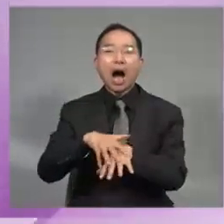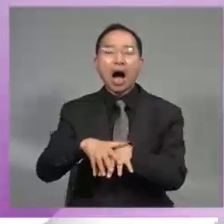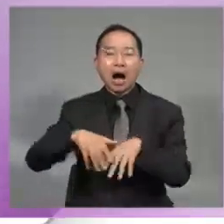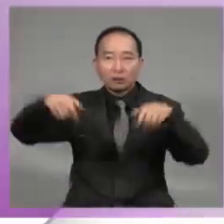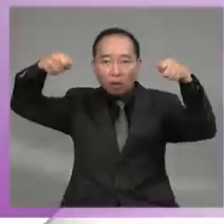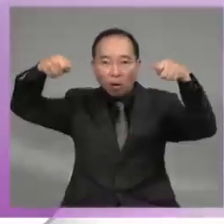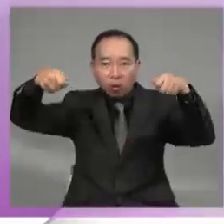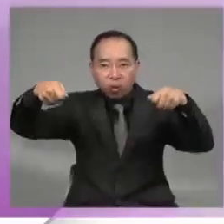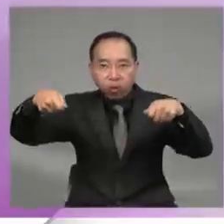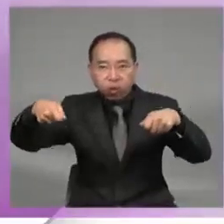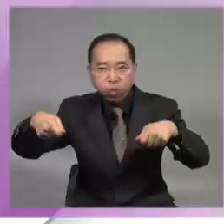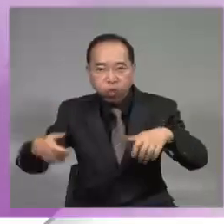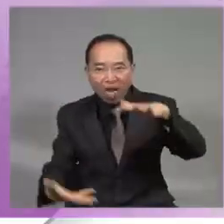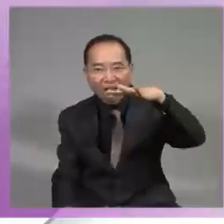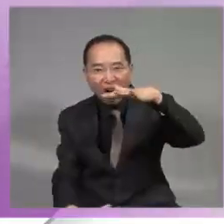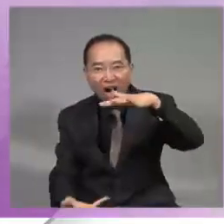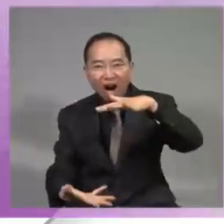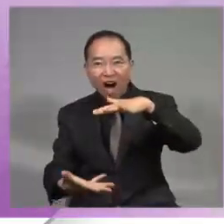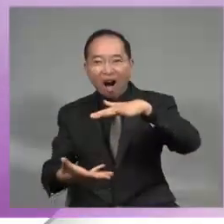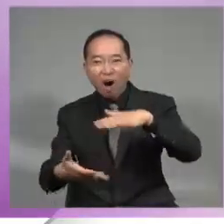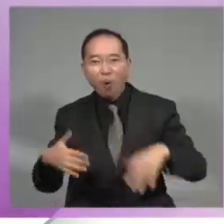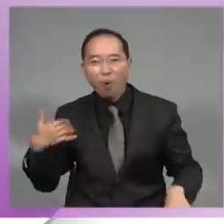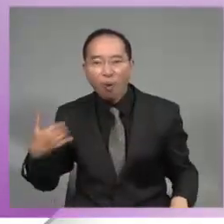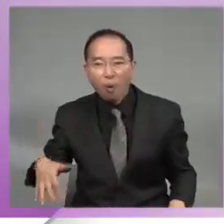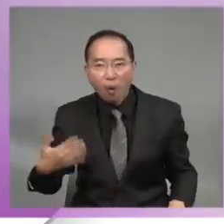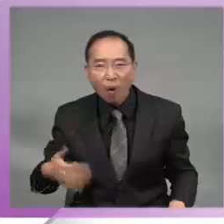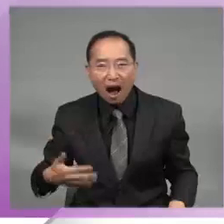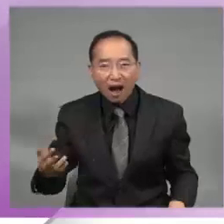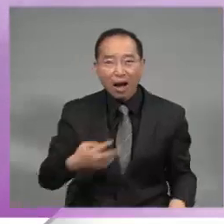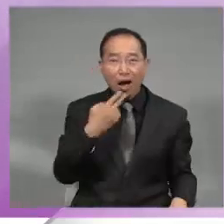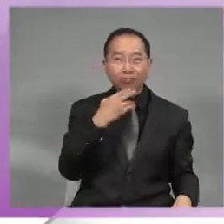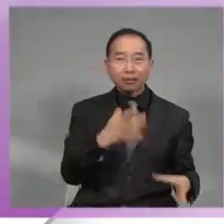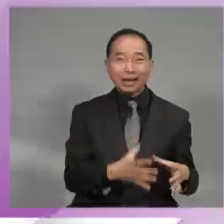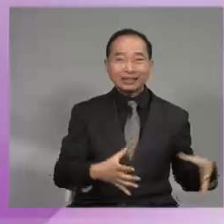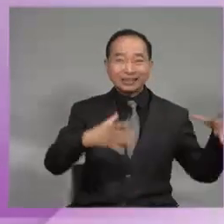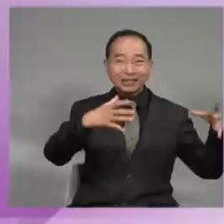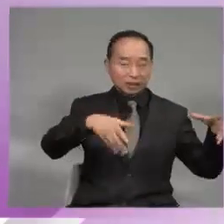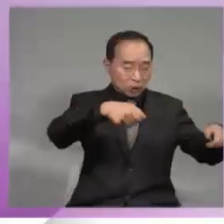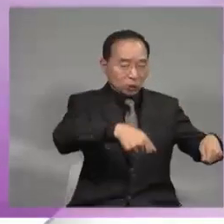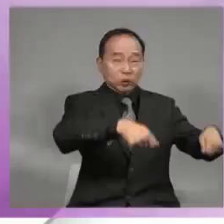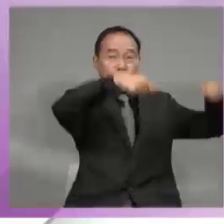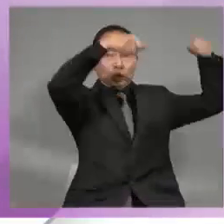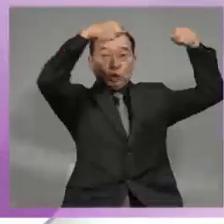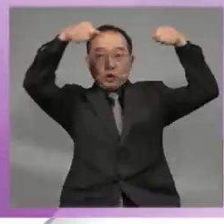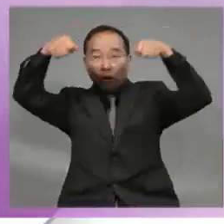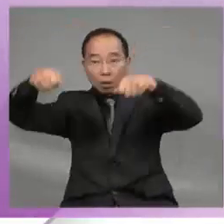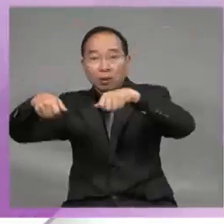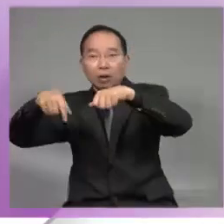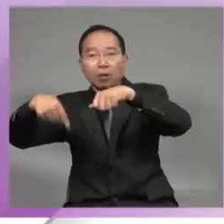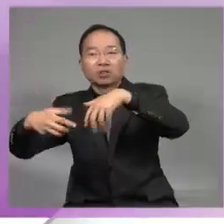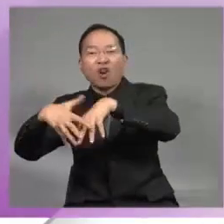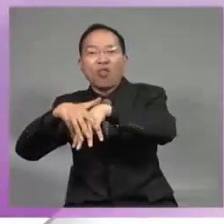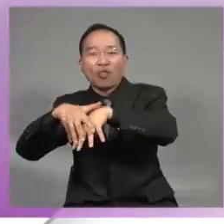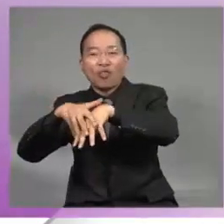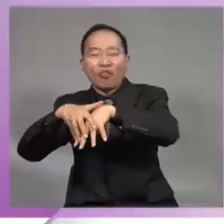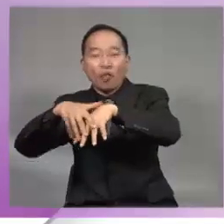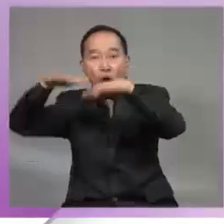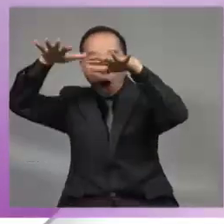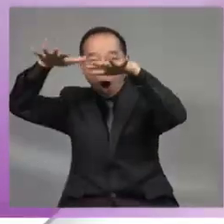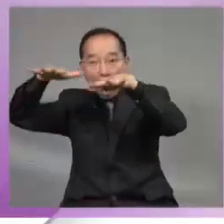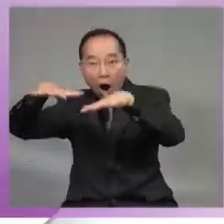저렇게 보시면 저렇게 압축이 돼요. 네, 플라스틱 네. 투표함보다 훨씬 보관이나 이송에 편리하게 되어 있죠. 예, 네. 네. 제가 너무